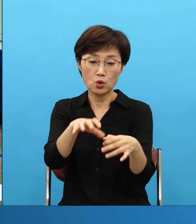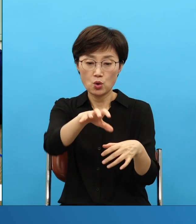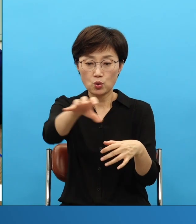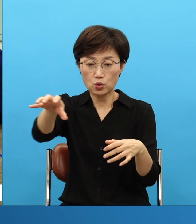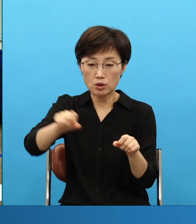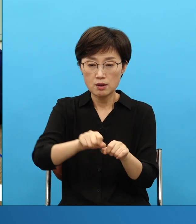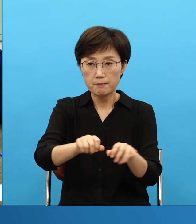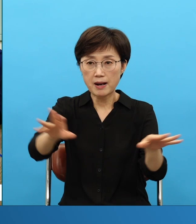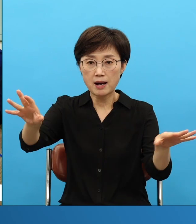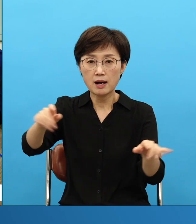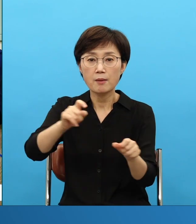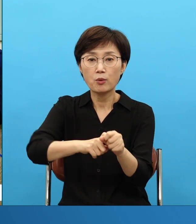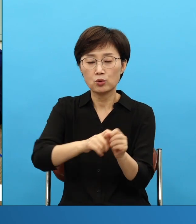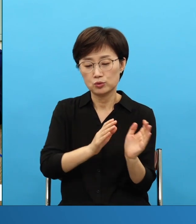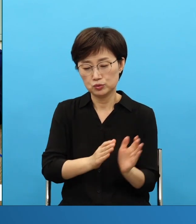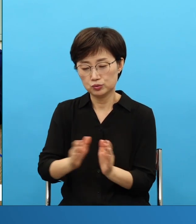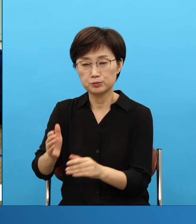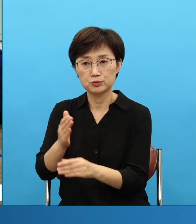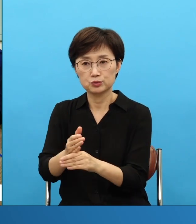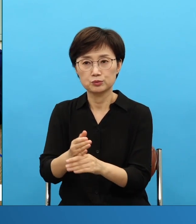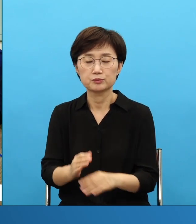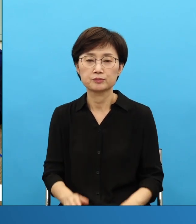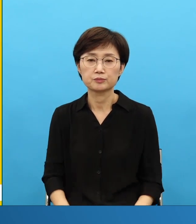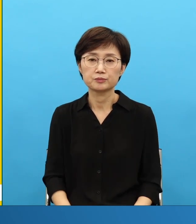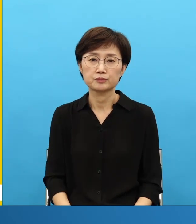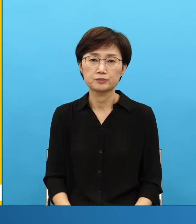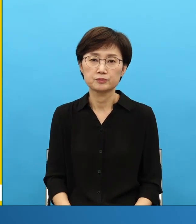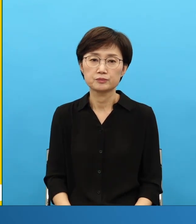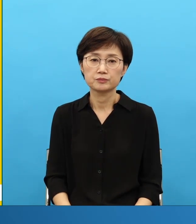수 있도록 준비해 나갈 계획입니다.